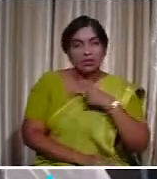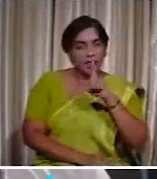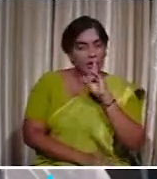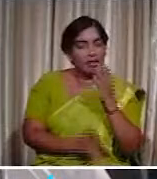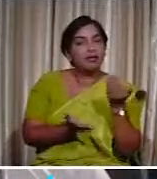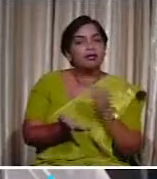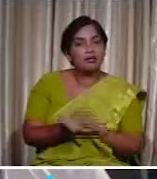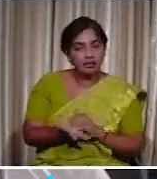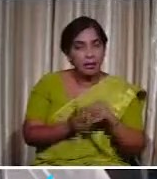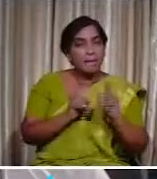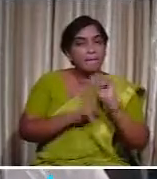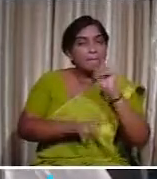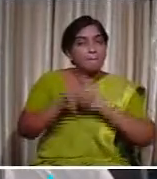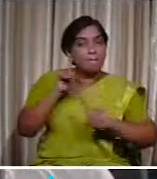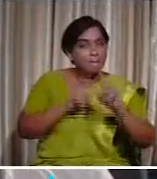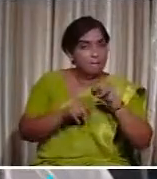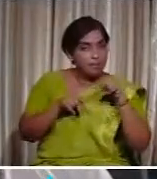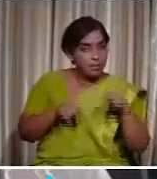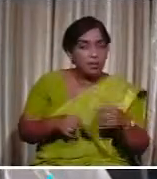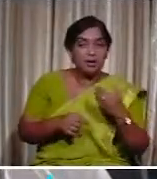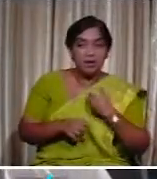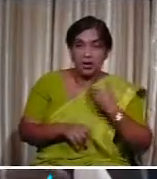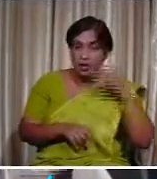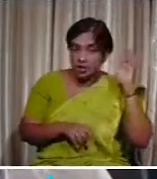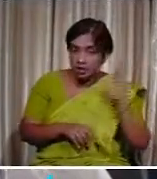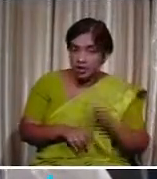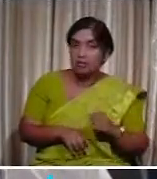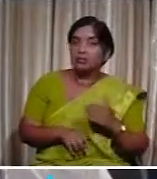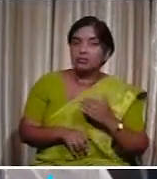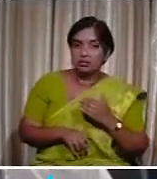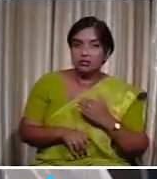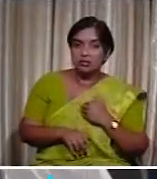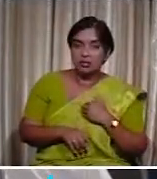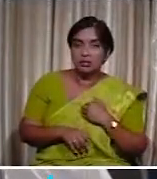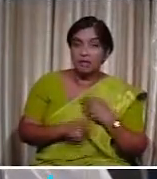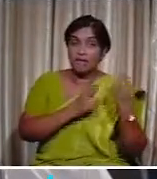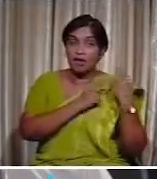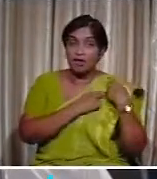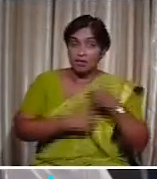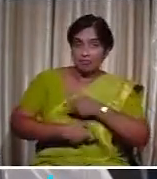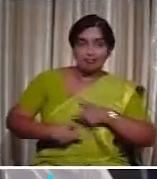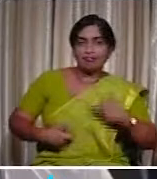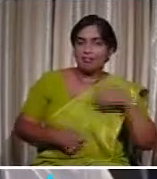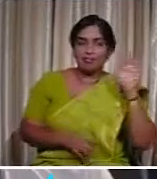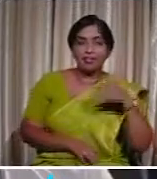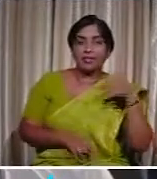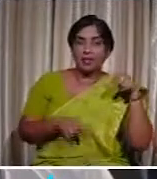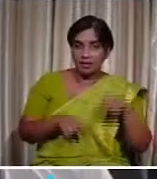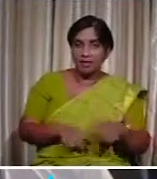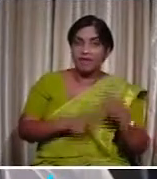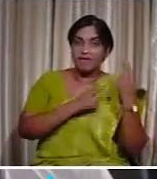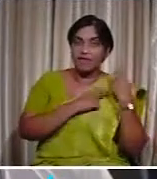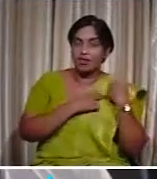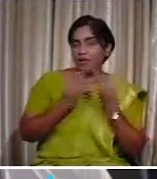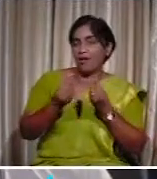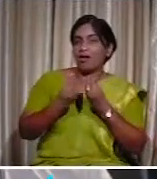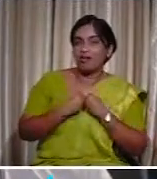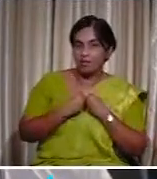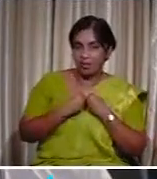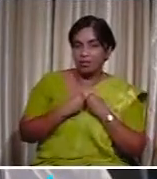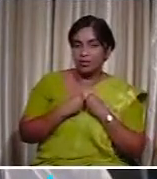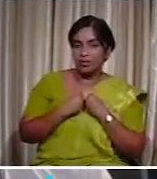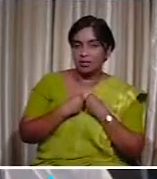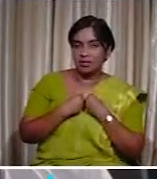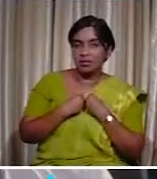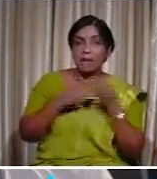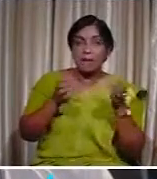නැවතත් මේ පාර්ලිමේන්තුවේ මම එනකොට මං කවදාවත් අනතුරු බලාපොරොත්තුෙන් ආවේ නැහැ. හැබැයි අද මට ඒ තනතුර ලැබිලා තියෙනවා. මේ ලැබෙන්නේ